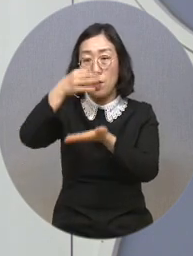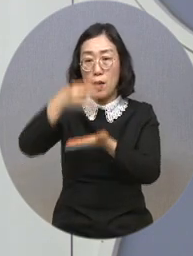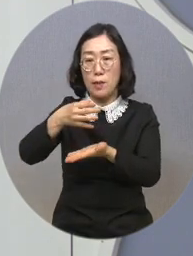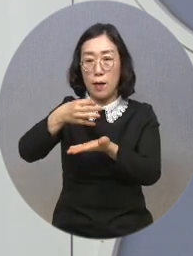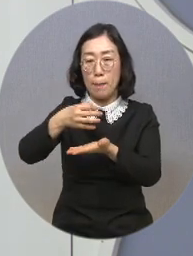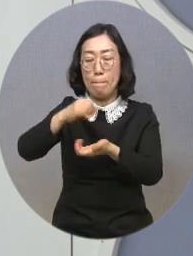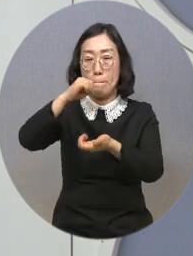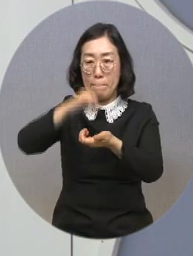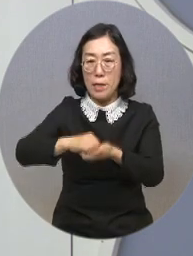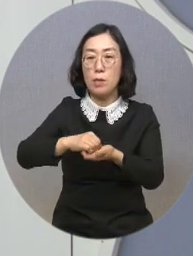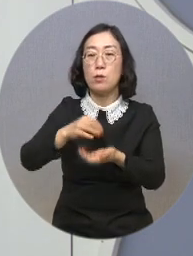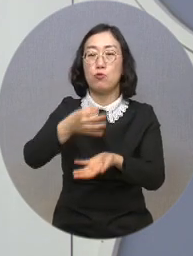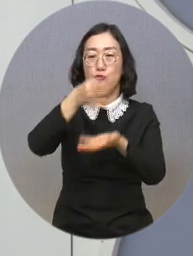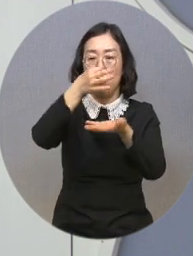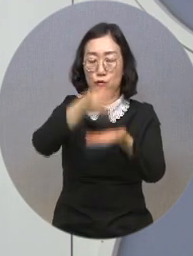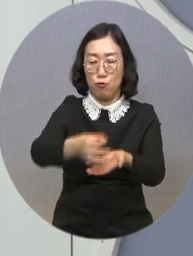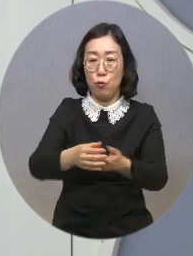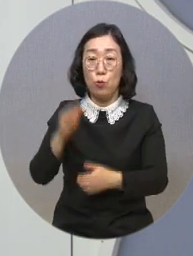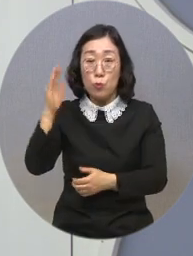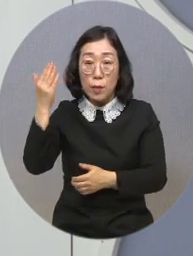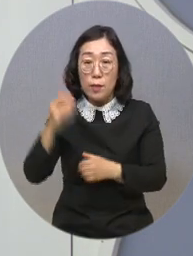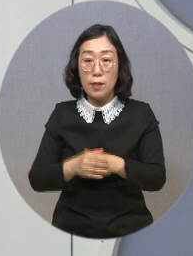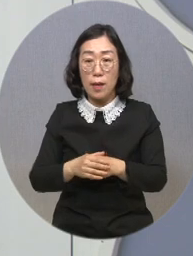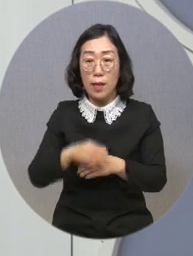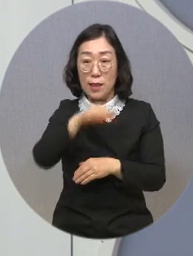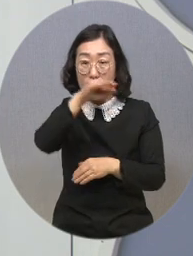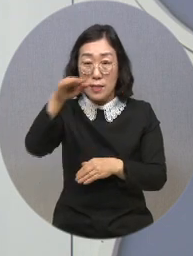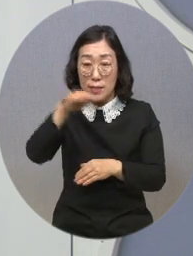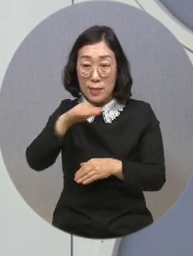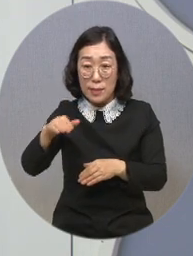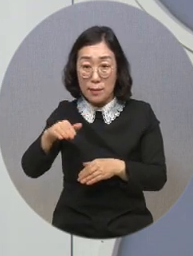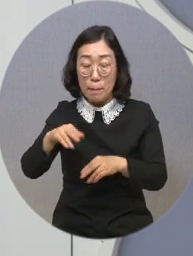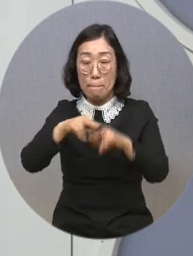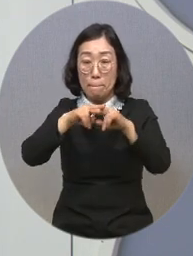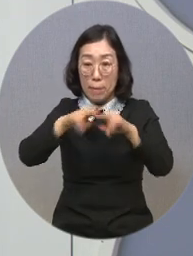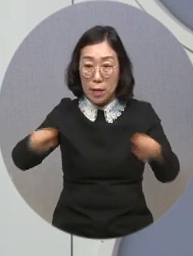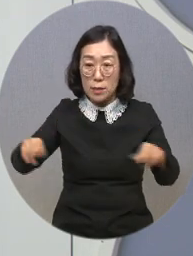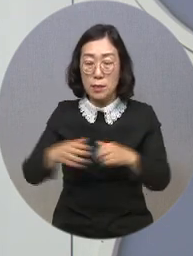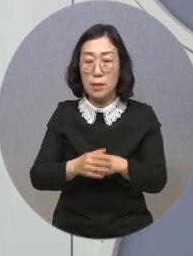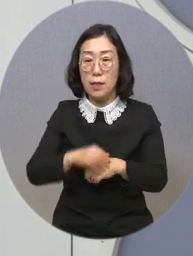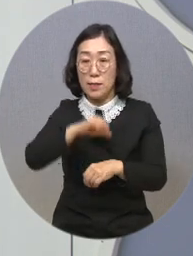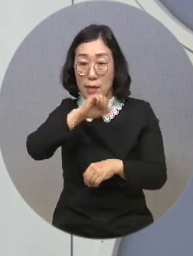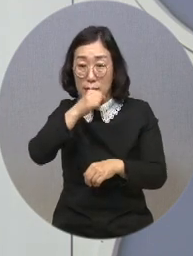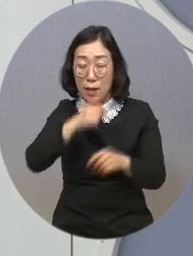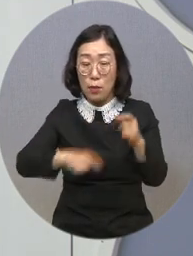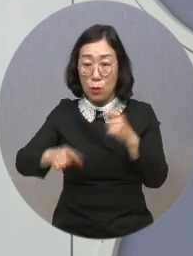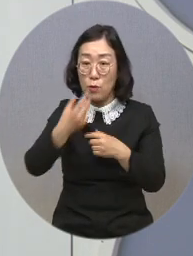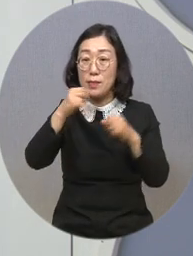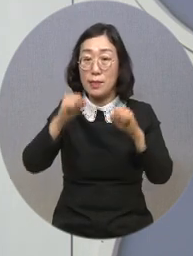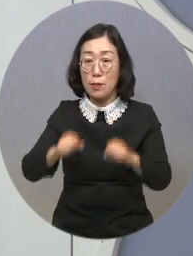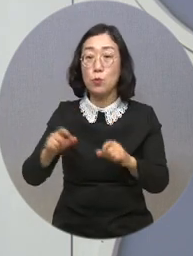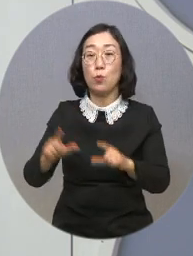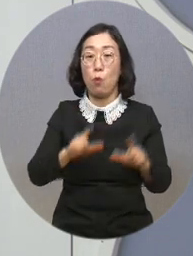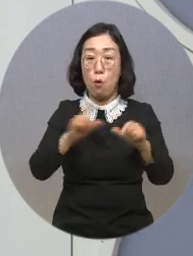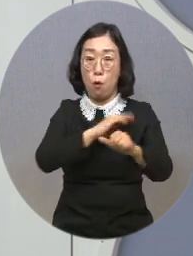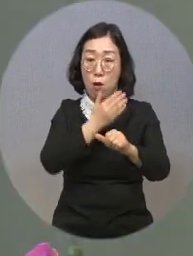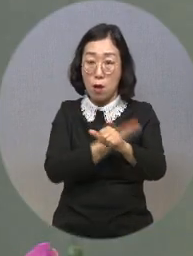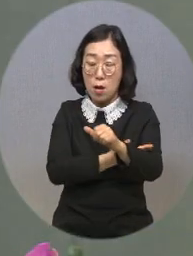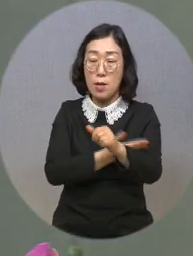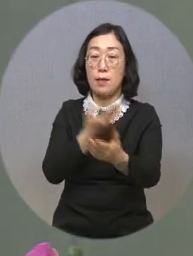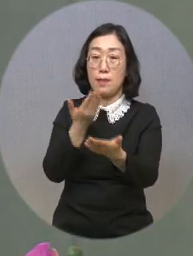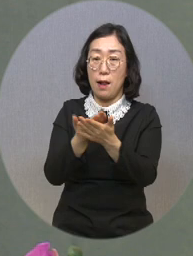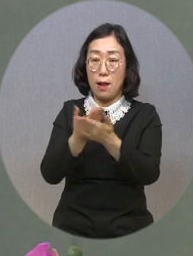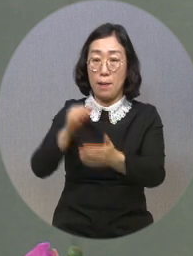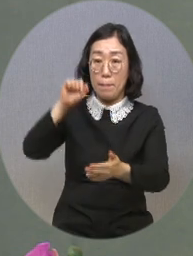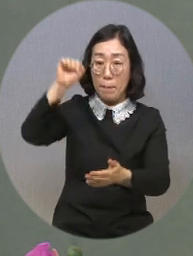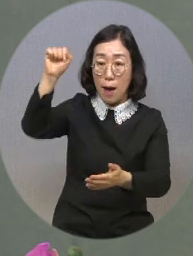요 근래 이제 장애인 등급제를 폐지해라, 뭐 장애인 복지 예산을 늘려라, 뭐 이런 장애인 생존권, 기본권을 보장해라 이런